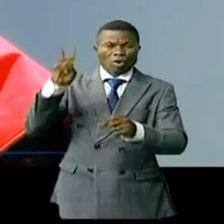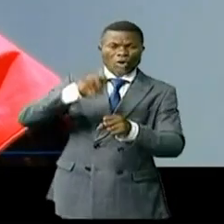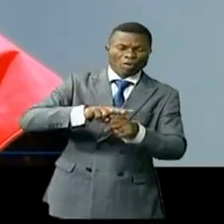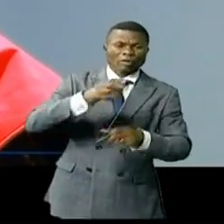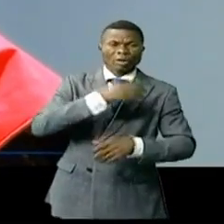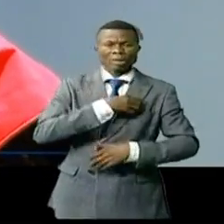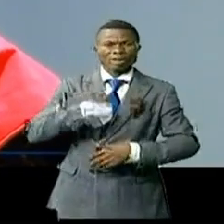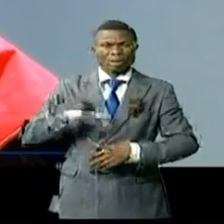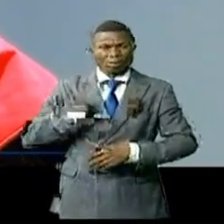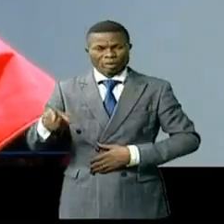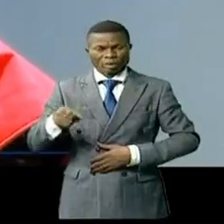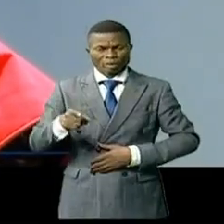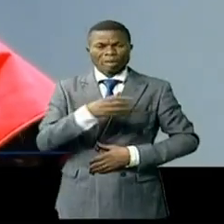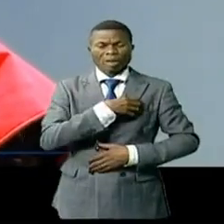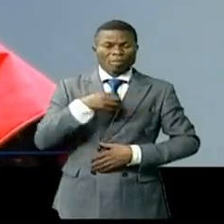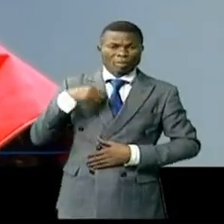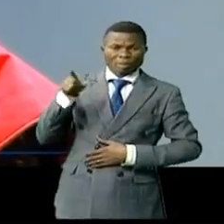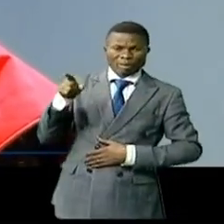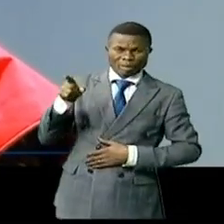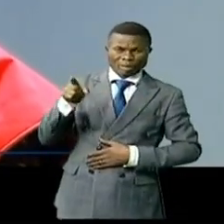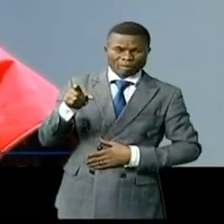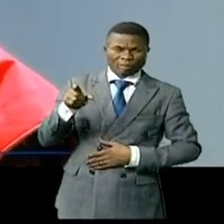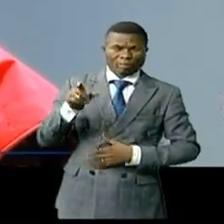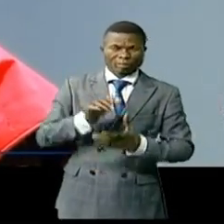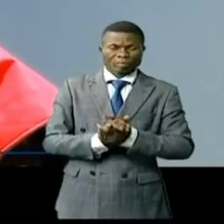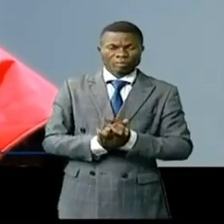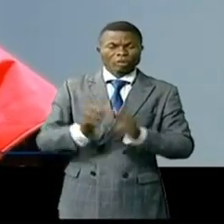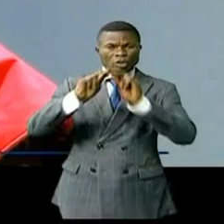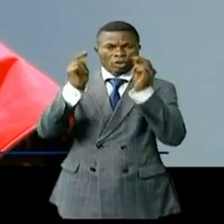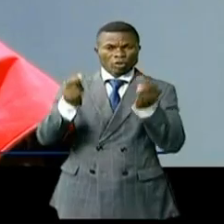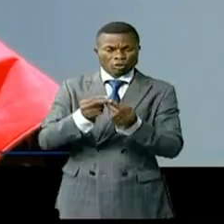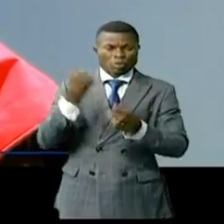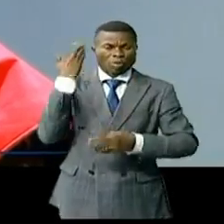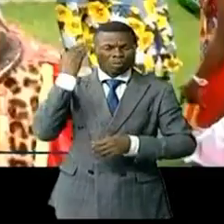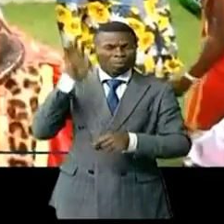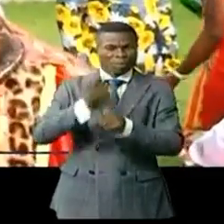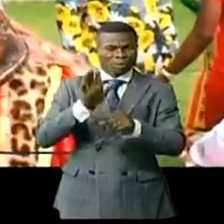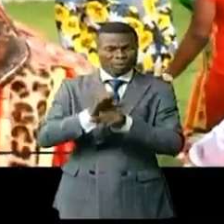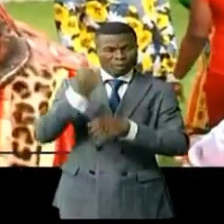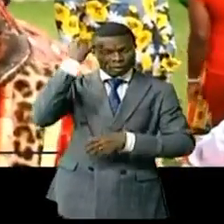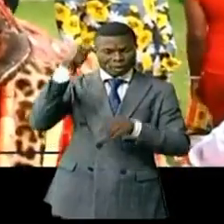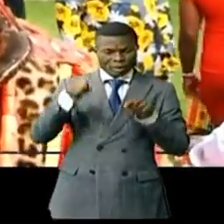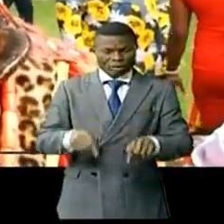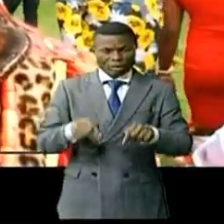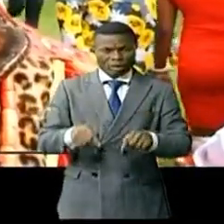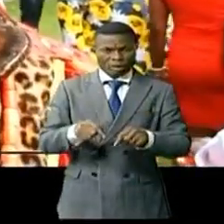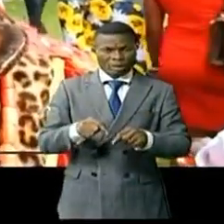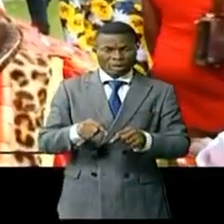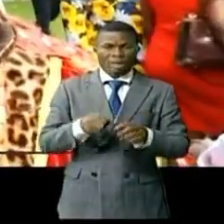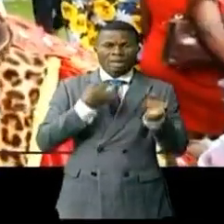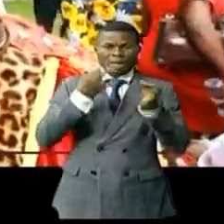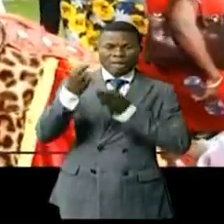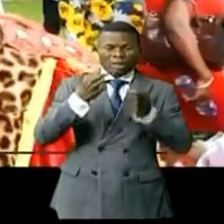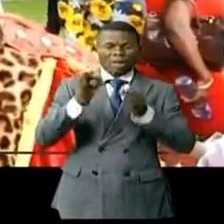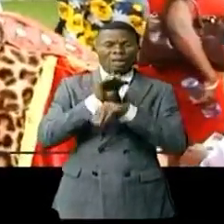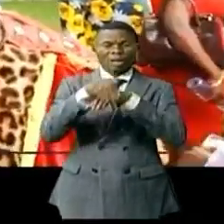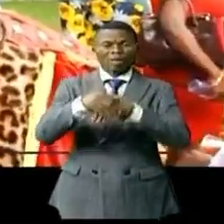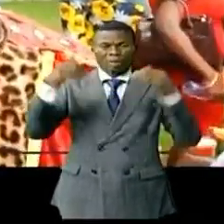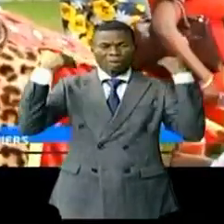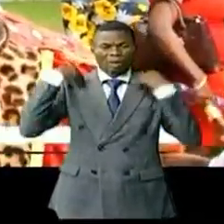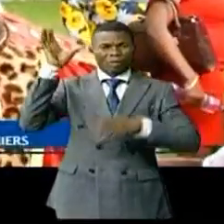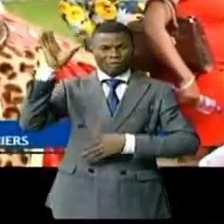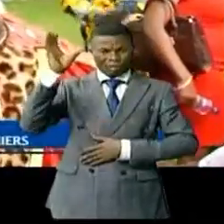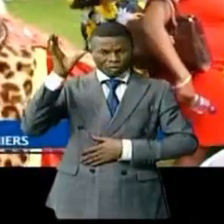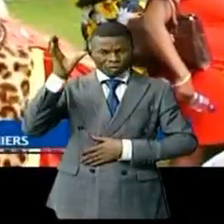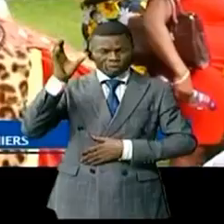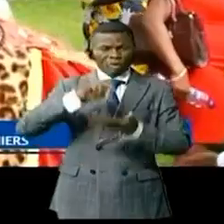femme, Chantal Yelo Moulop. Mais la masculinité positive va dans le sens aujourd'hui de l'interprétation de l'autorité traditionnelle. C'est-à-dire